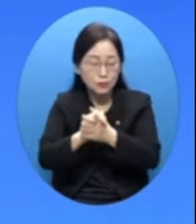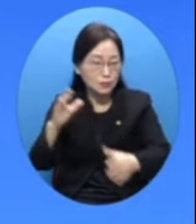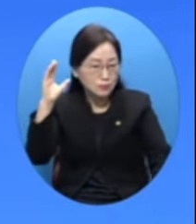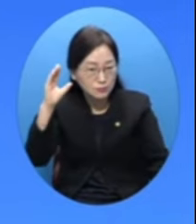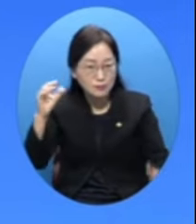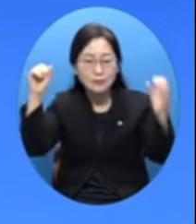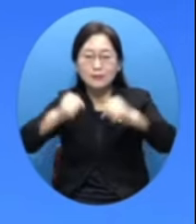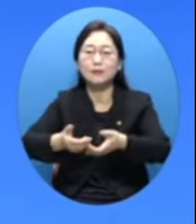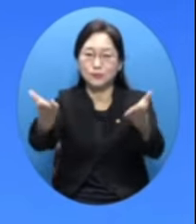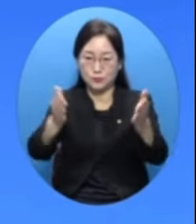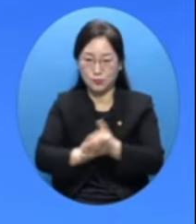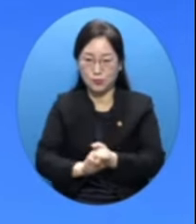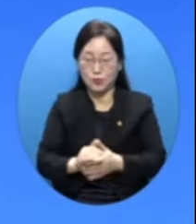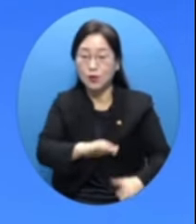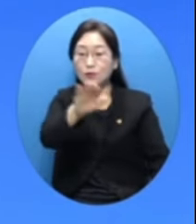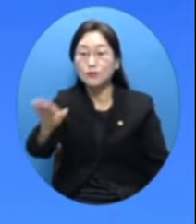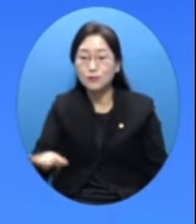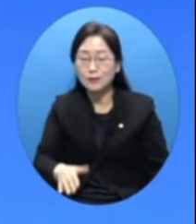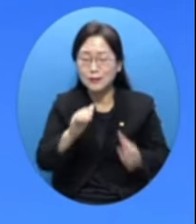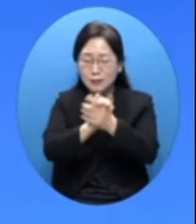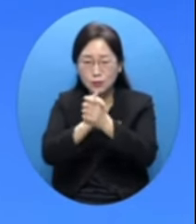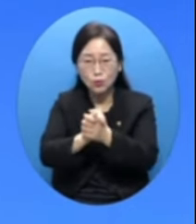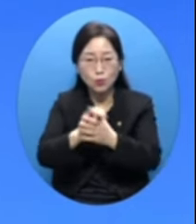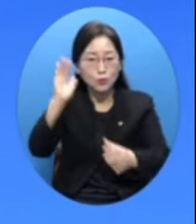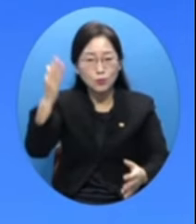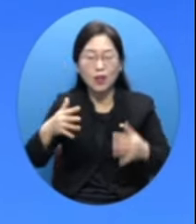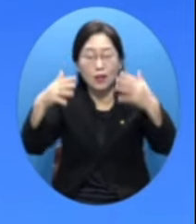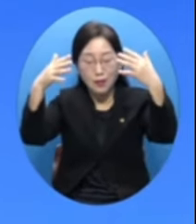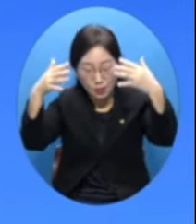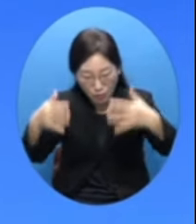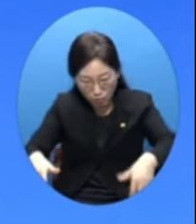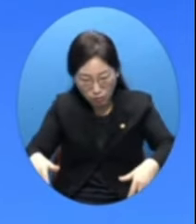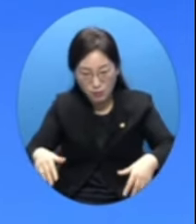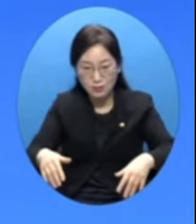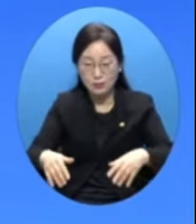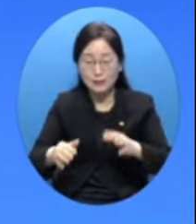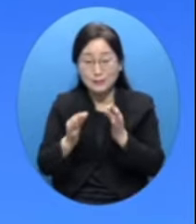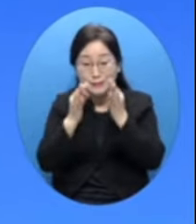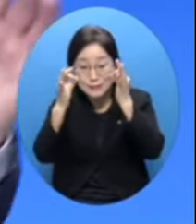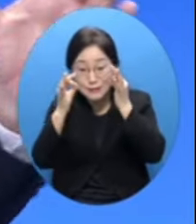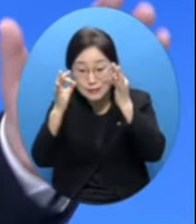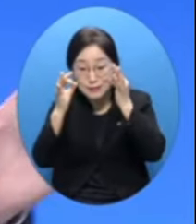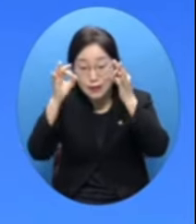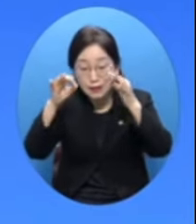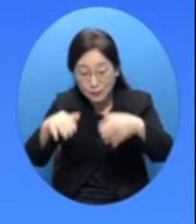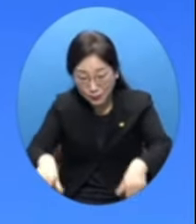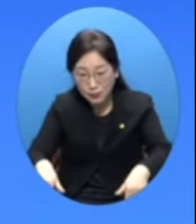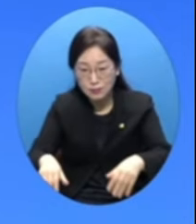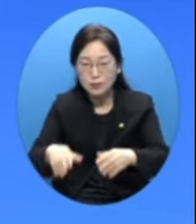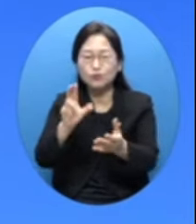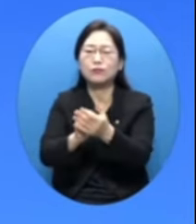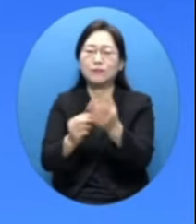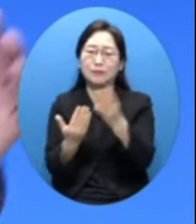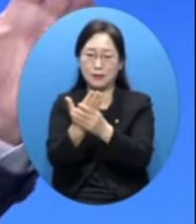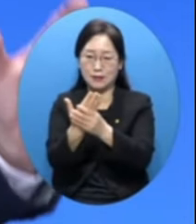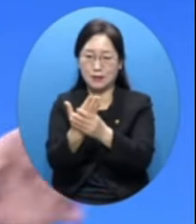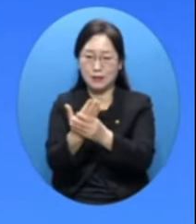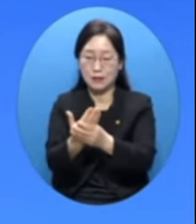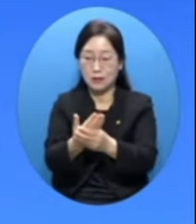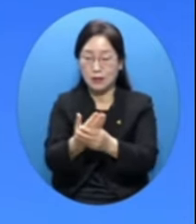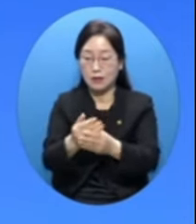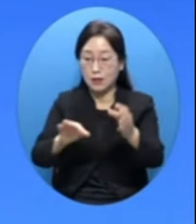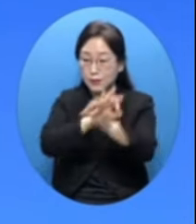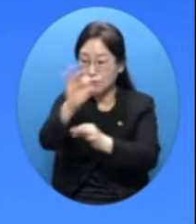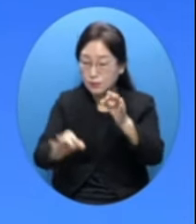응답하십니다. 우리의 기도가 너무나 요즘 약해지고 간절함이 사라졌기 때문에 이렇게 문제가 많은 것입니다. 경제가